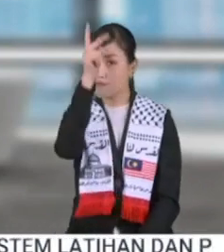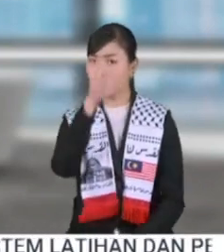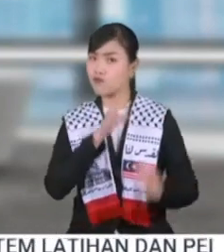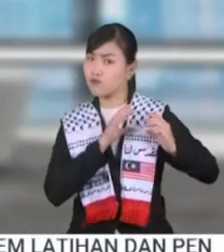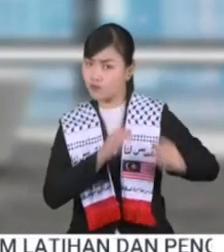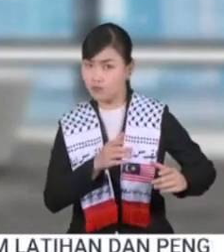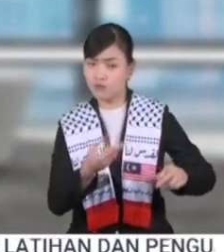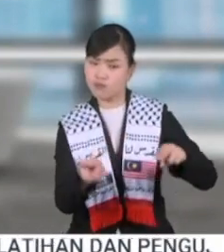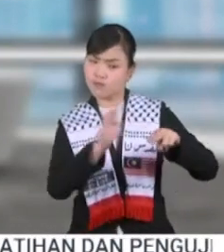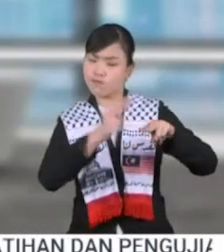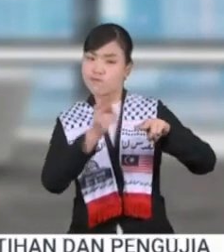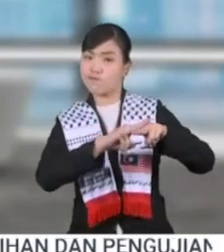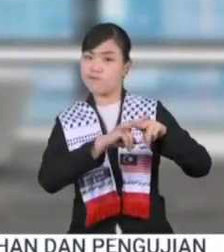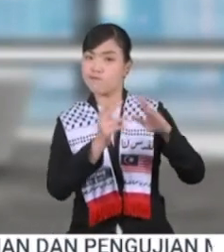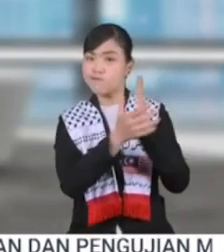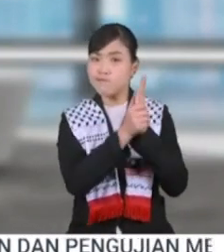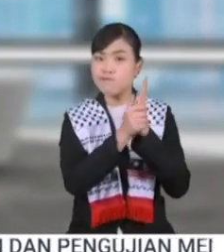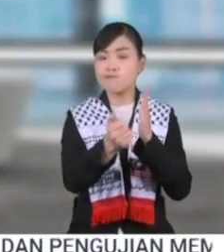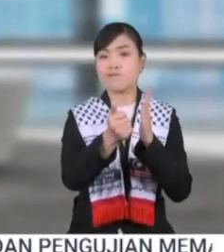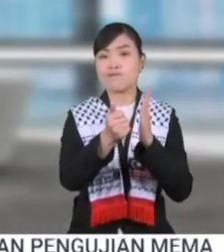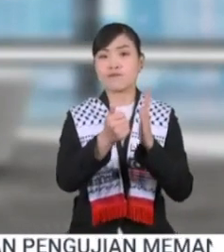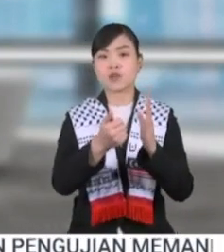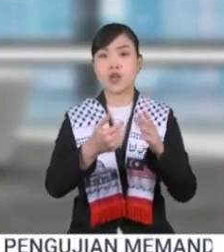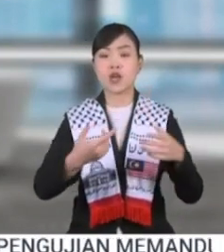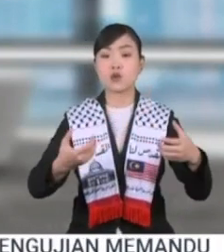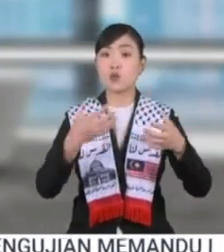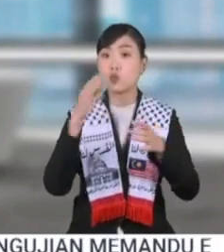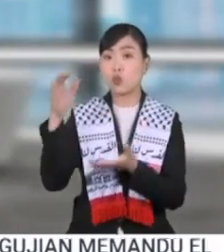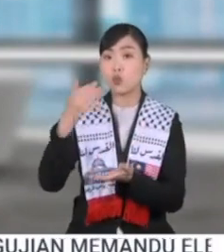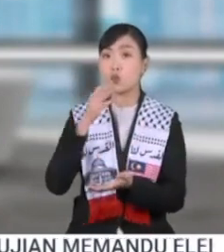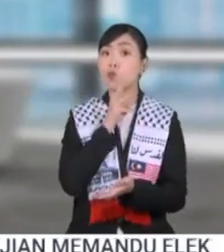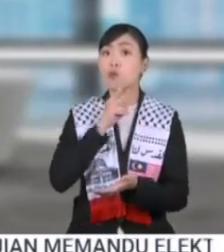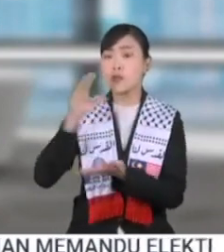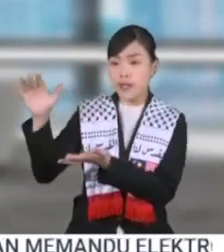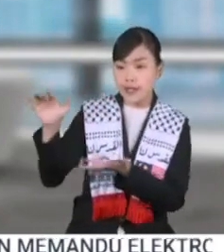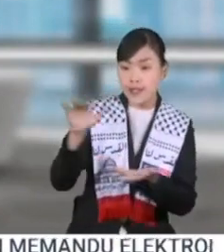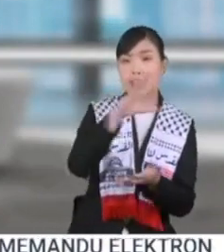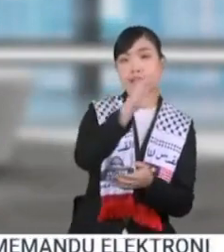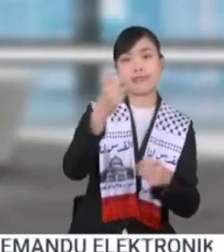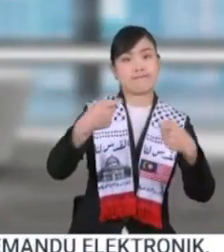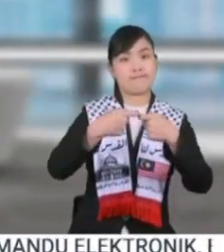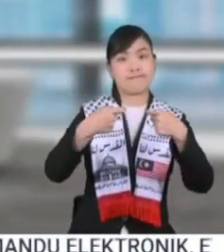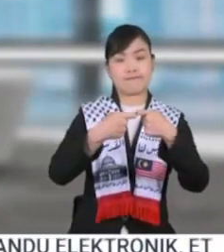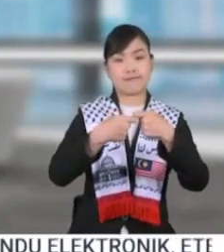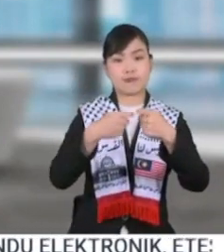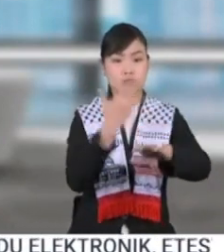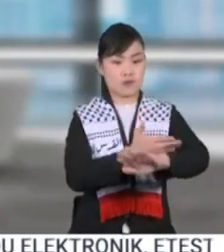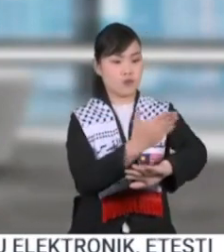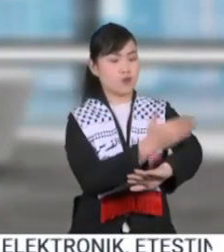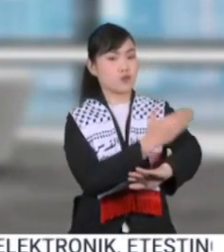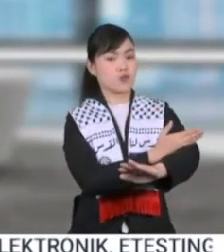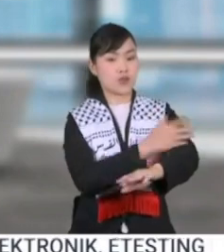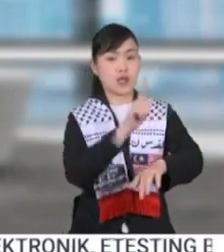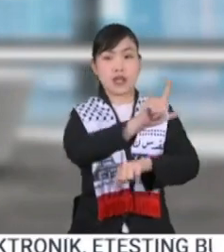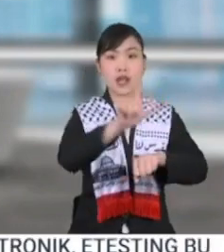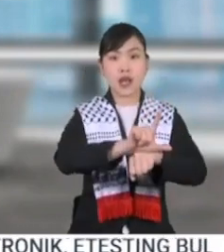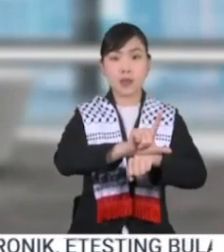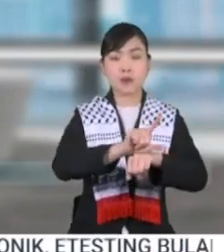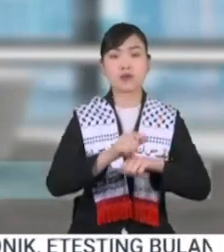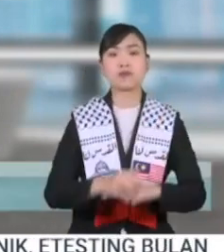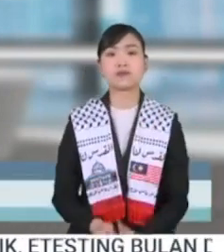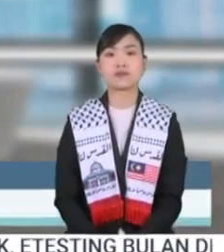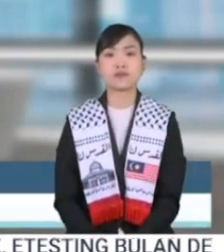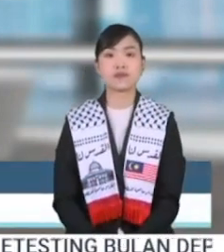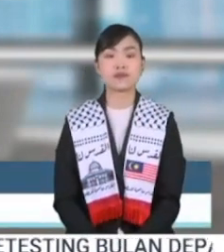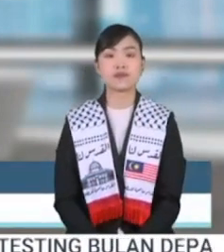Kerajaan komite meningkatkan kecekapan bekalan air dan elektrik untuk terus membangunkan wilayah Labuan sekaligus meningkatkan kepercayaan